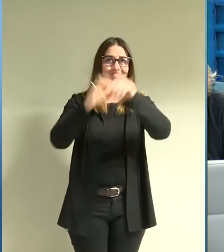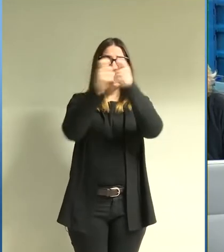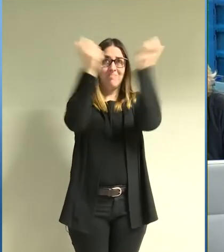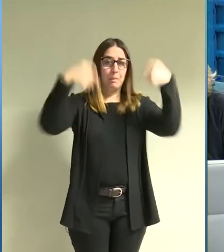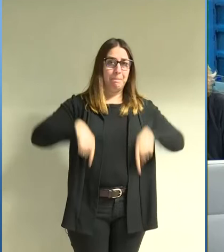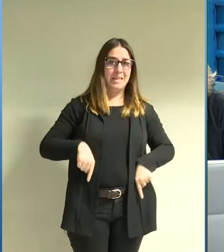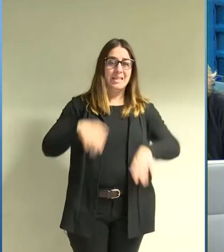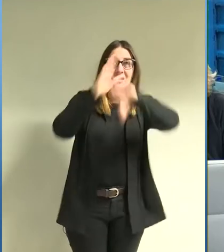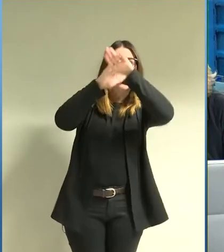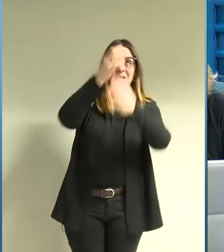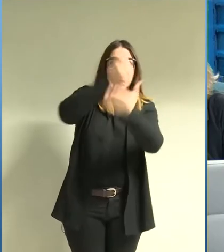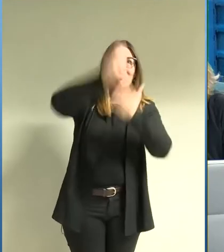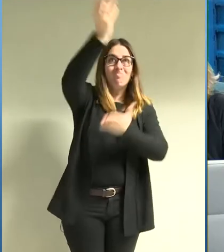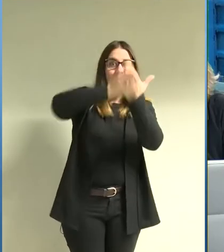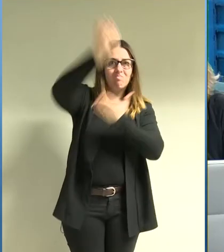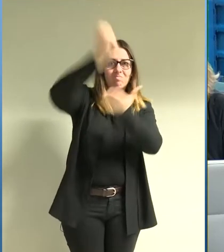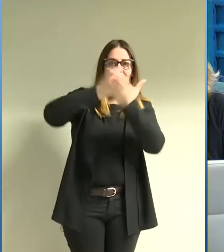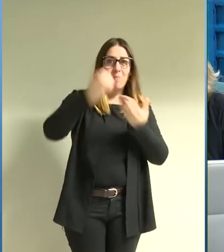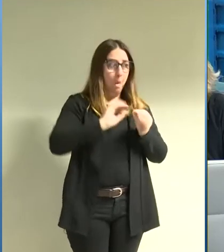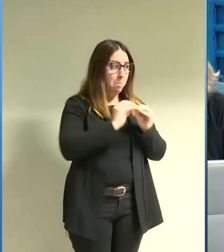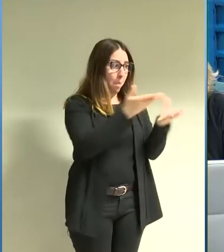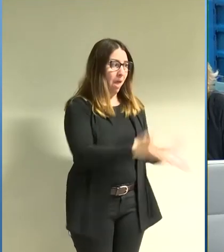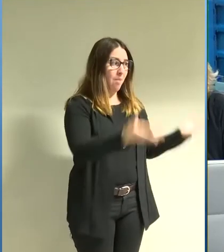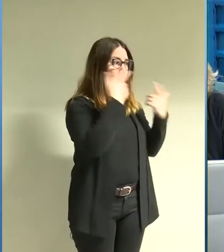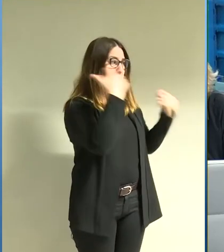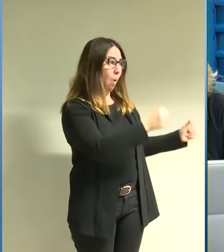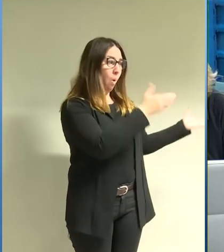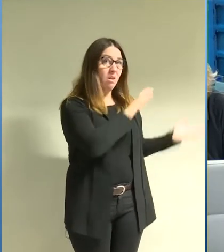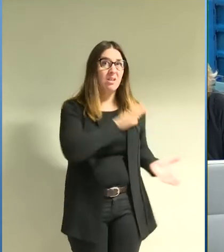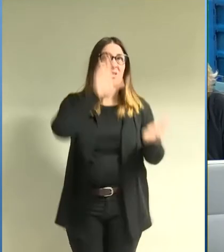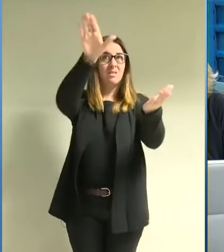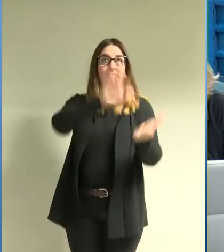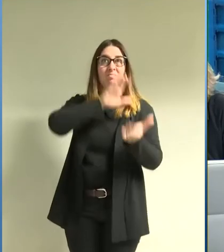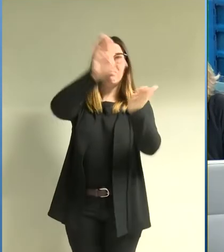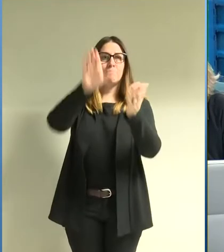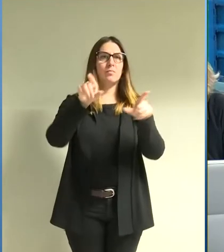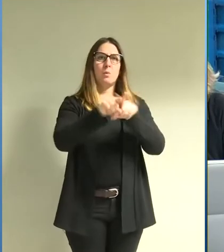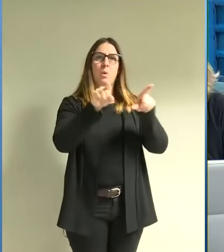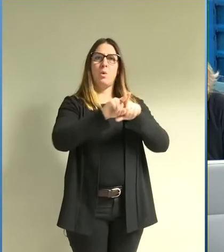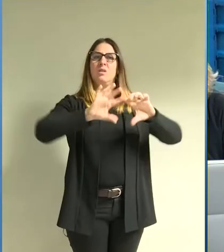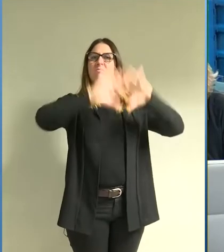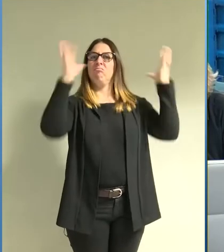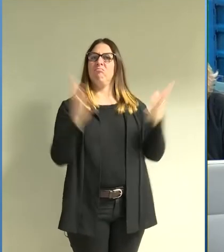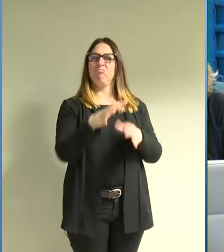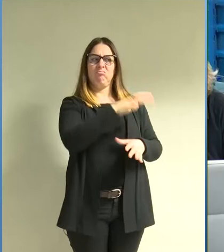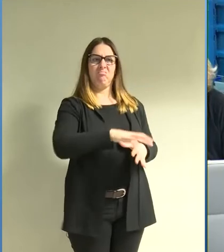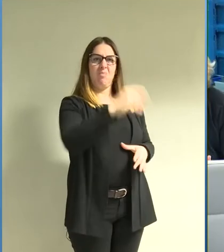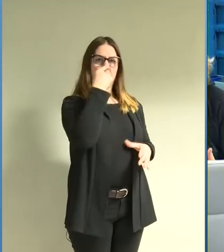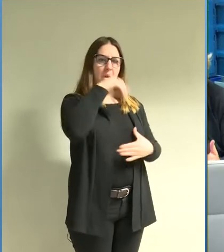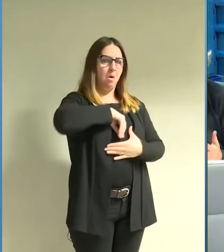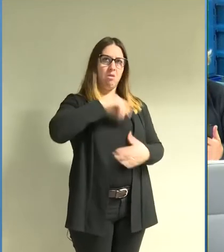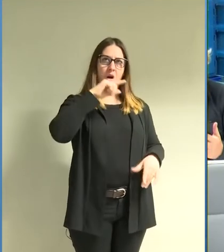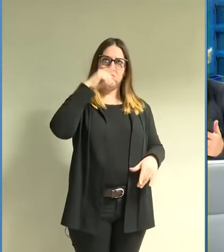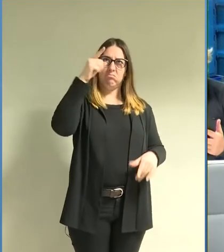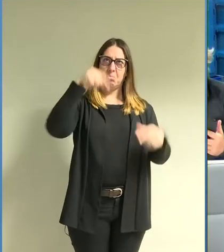remonter les difficultés de terrain et le mépris ressenti par l'ensemble de la communauté éducative par ce